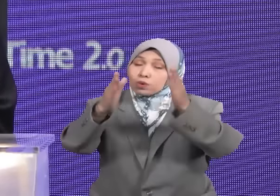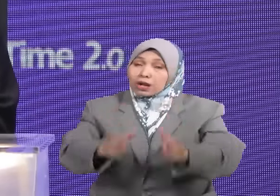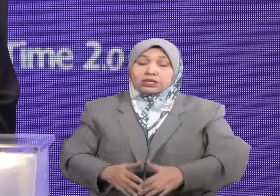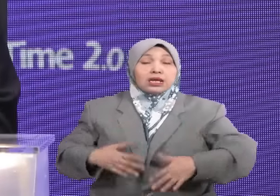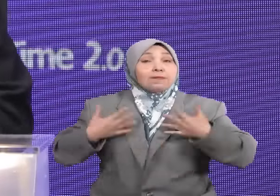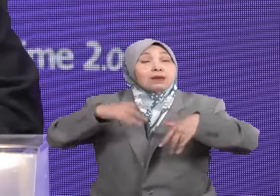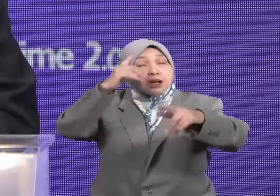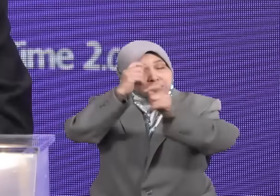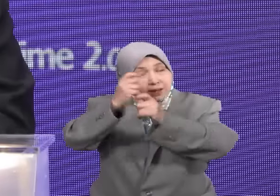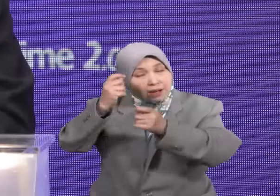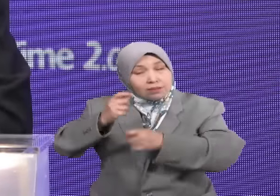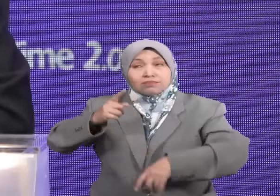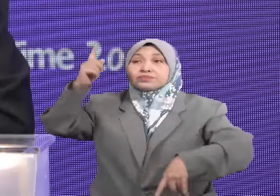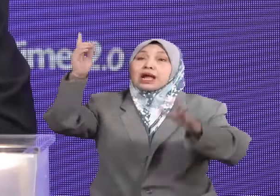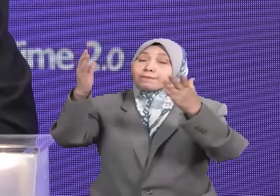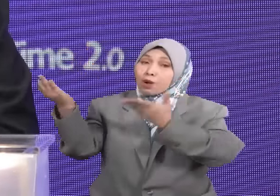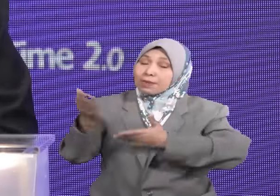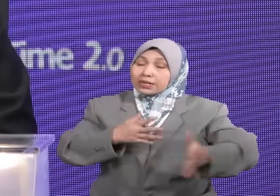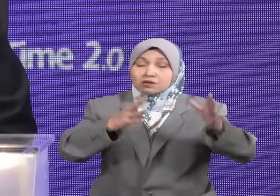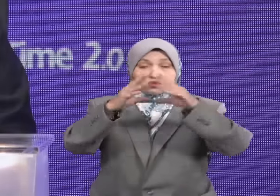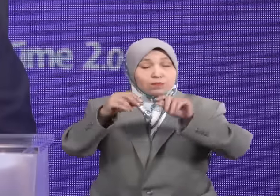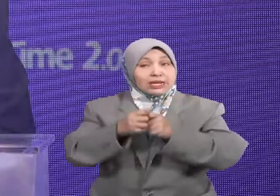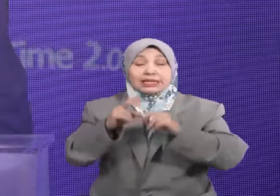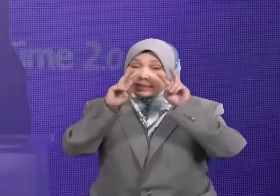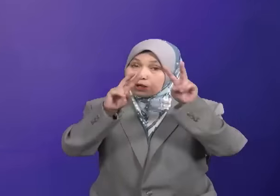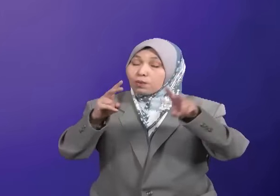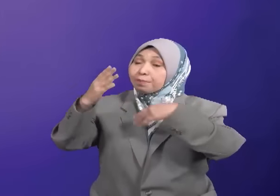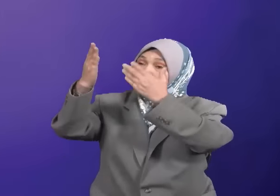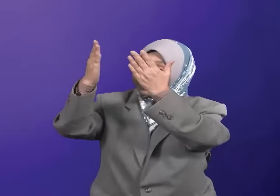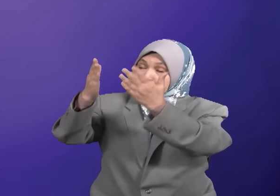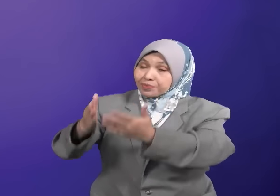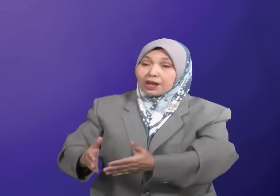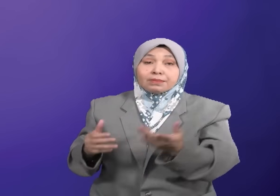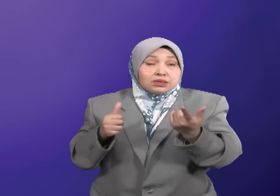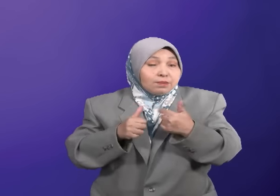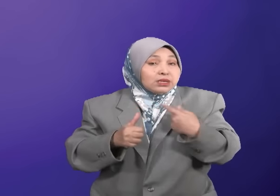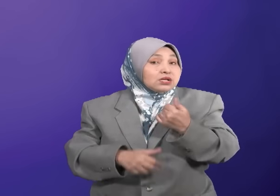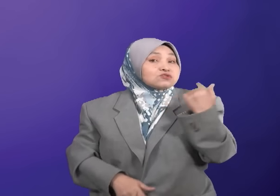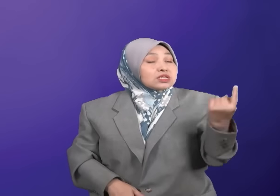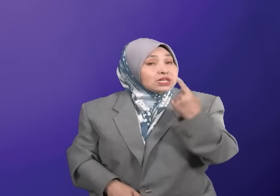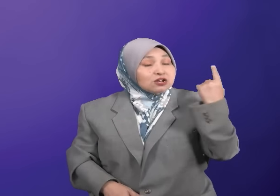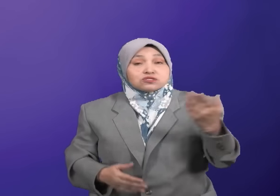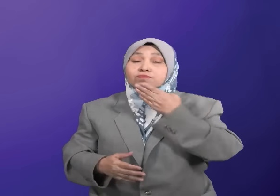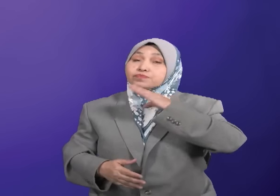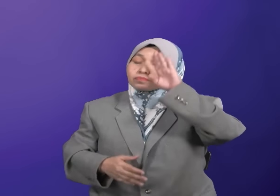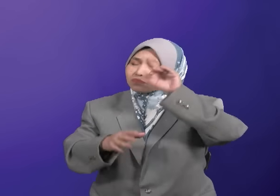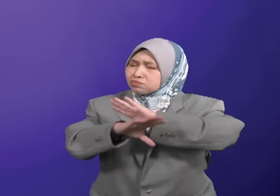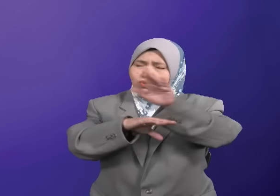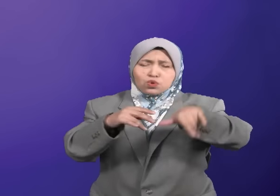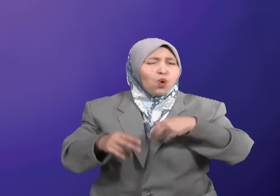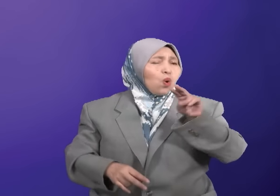bertakwa. Membawa pada resolusi kita pada hari ini, kita saksikan. Iaitu yang pertama, kita sentiasa bersyukur atas segala